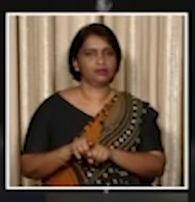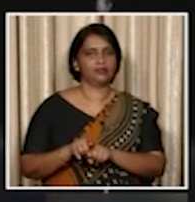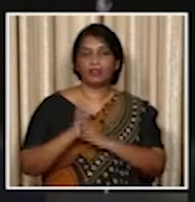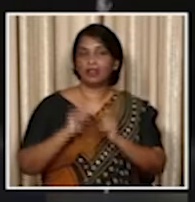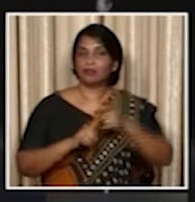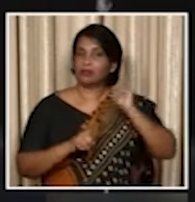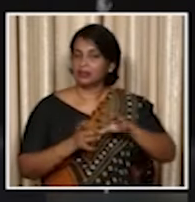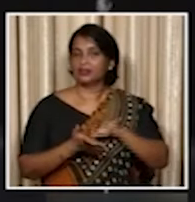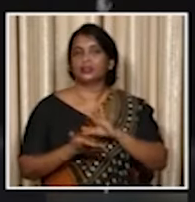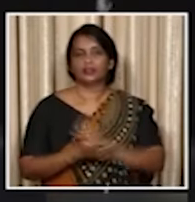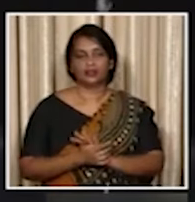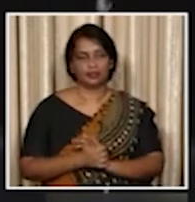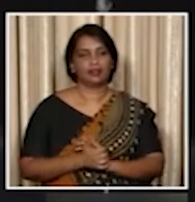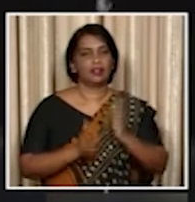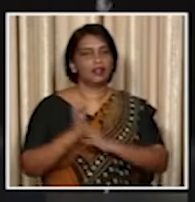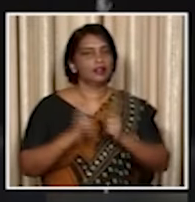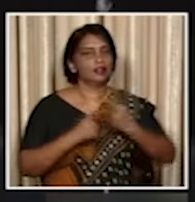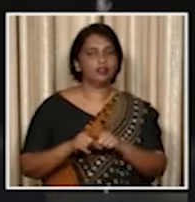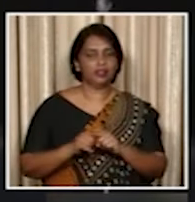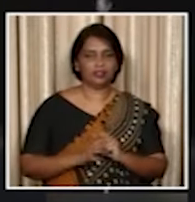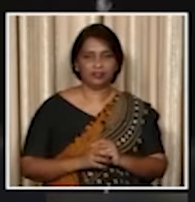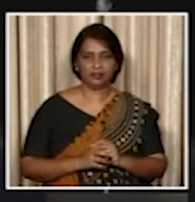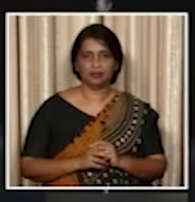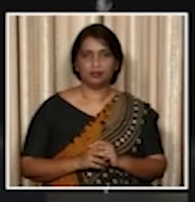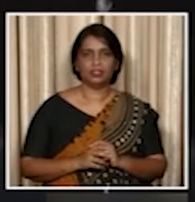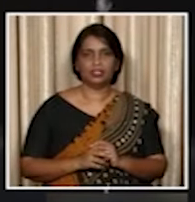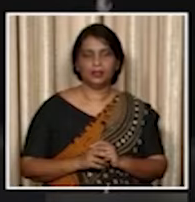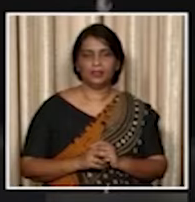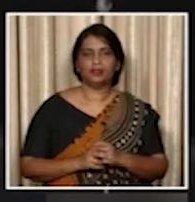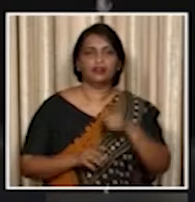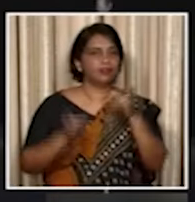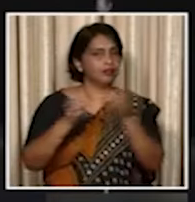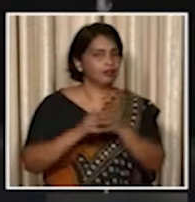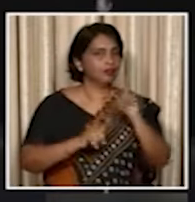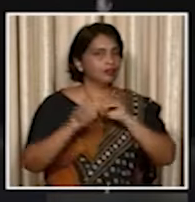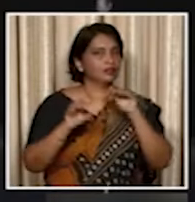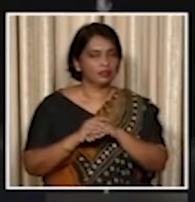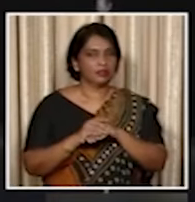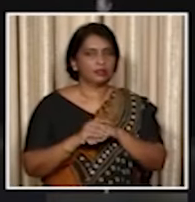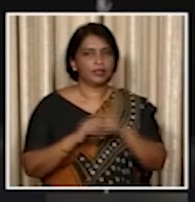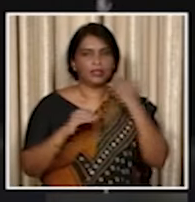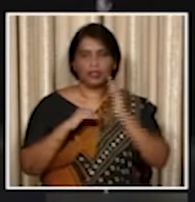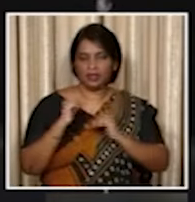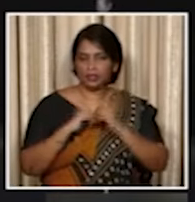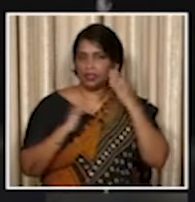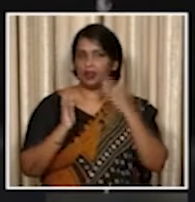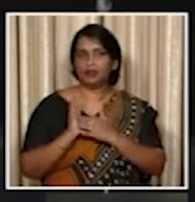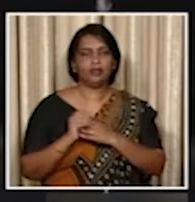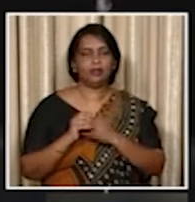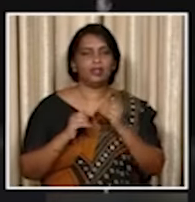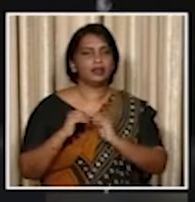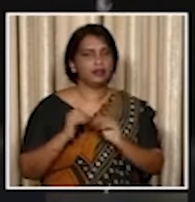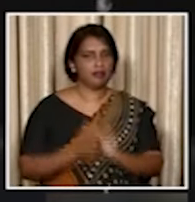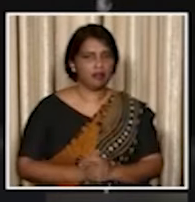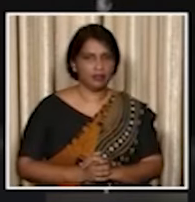ගත්ත තීන්දුව. ඔය අමාත්‍ය මණ්ඩලෙන් කීප දෙනෙක් අද ඔය පැත්තෙත් ඉන්නවා. ඔබතුමාලගේ කණ්ඩායම් රැස්වීමේදීත් එතුමාලගෙන් අහගන්න පුළුවන් ඇයි ඒදා මේකට අතිස්සුවේ කියලා.